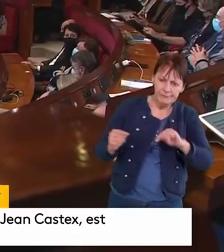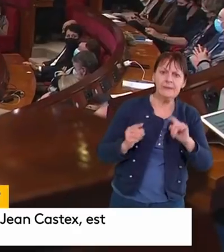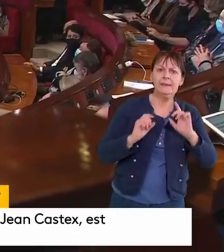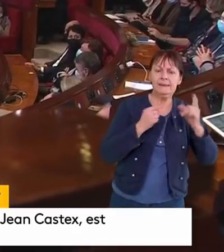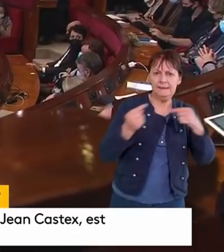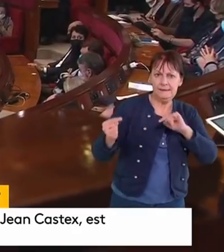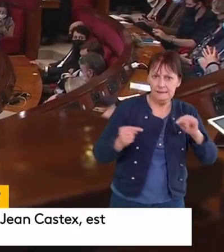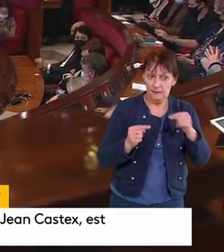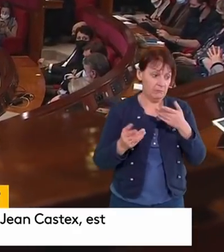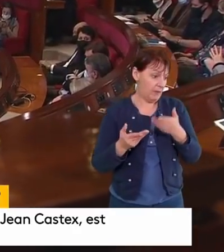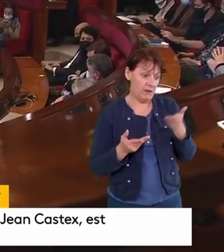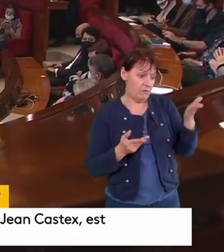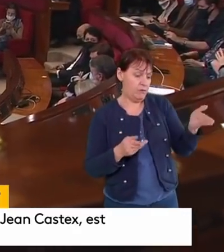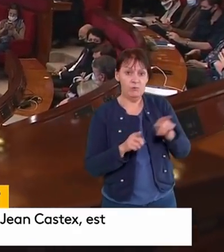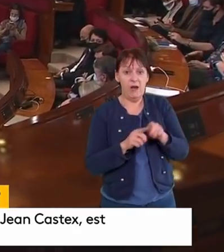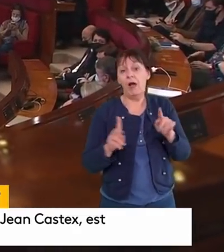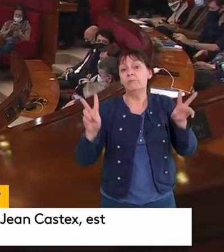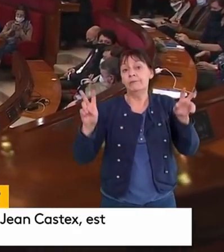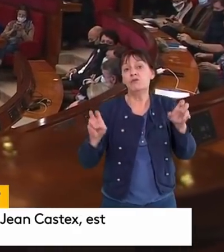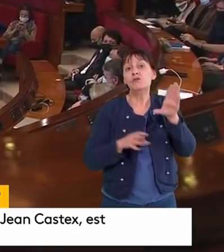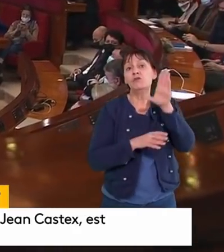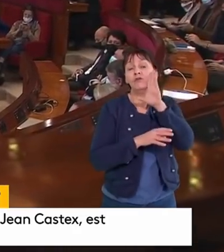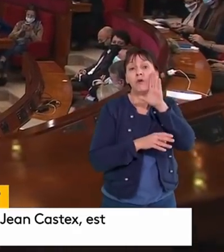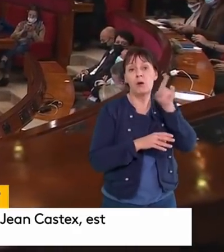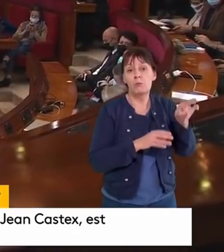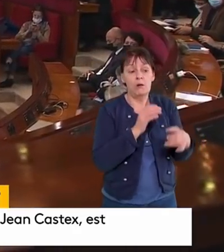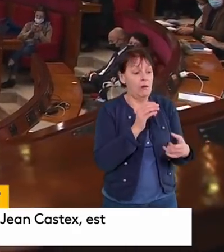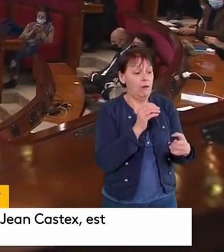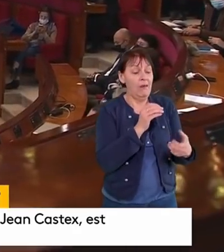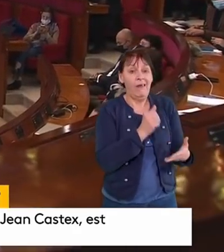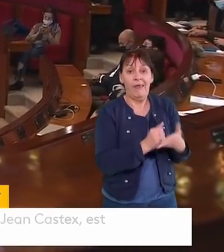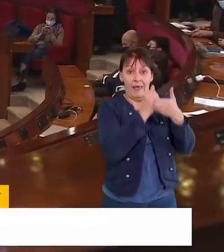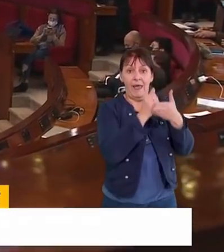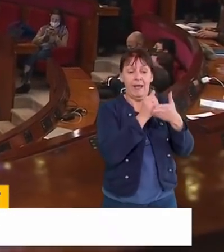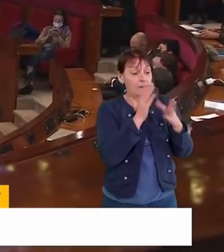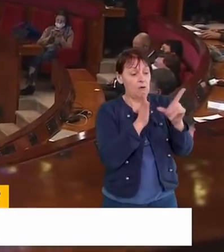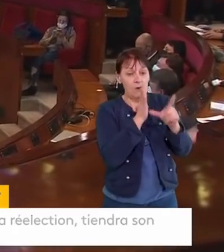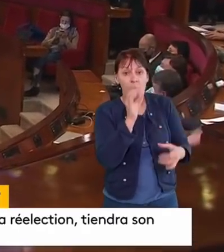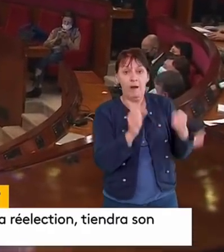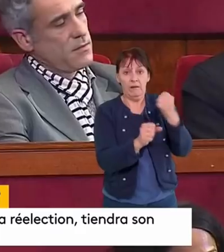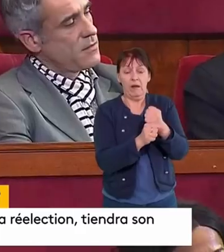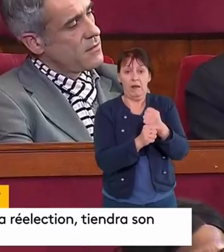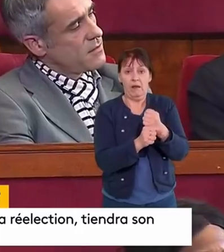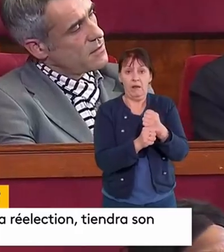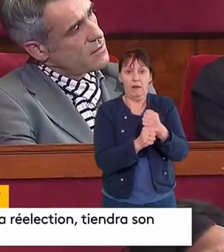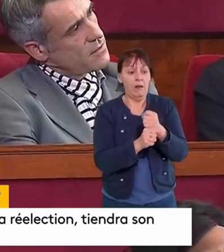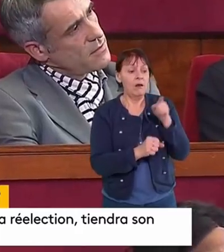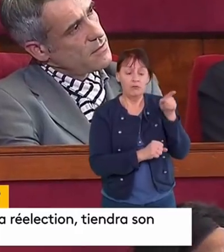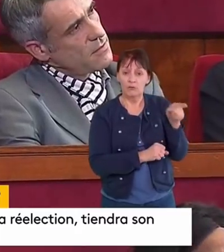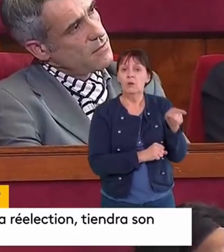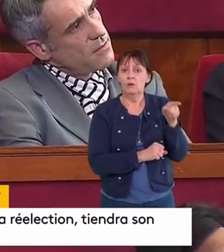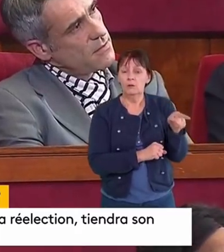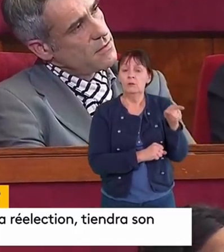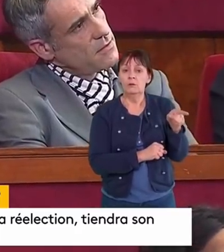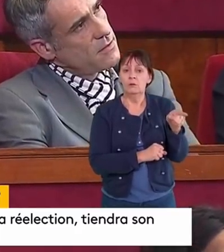participez au Parlement à l'élaboration effective de la loi. Parce que vous